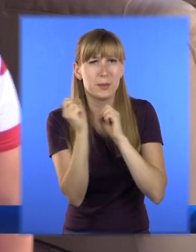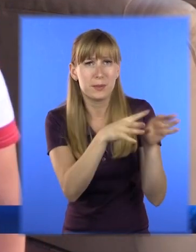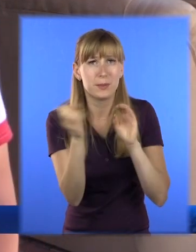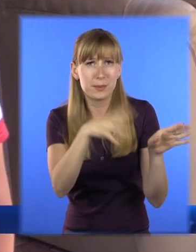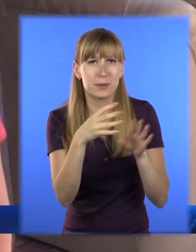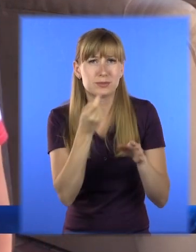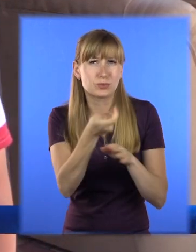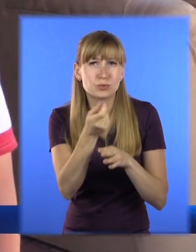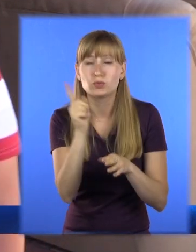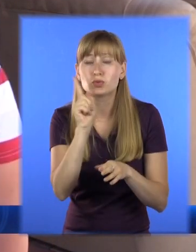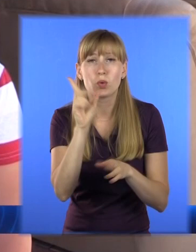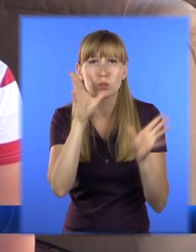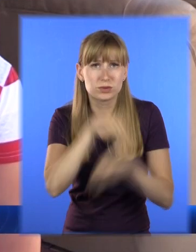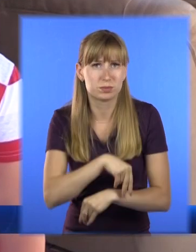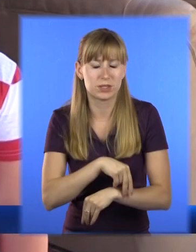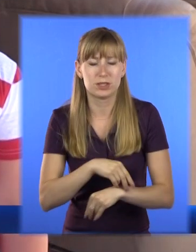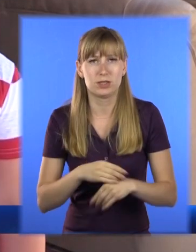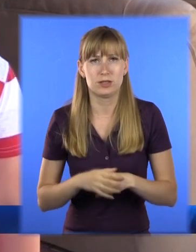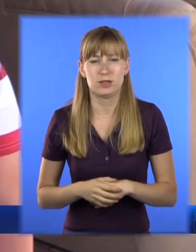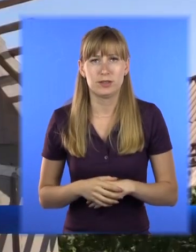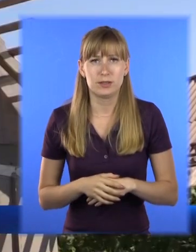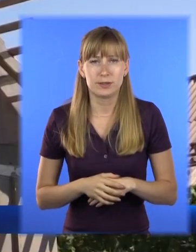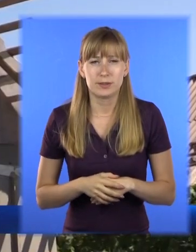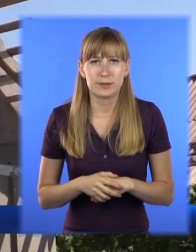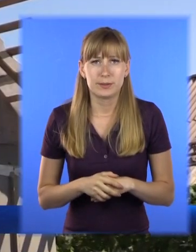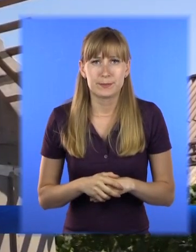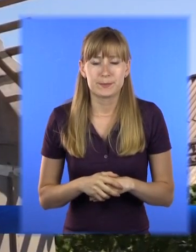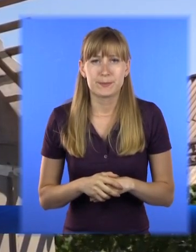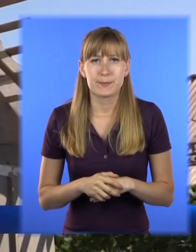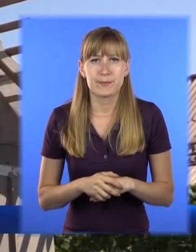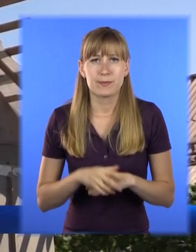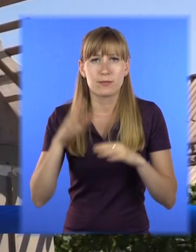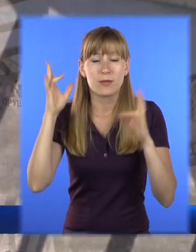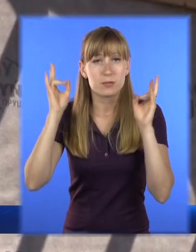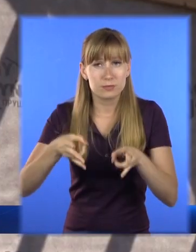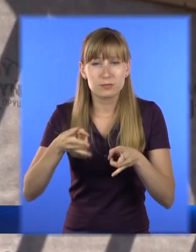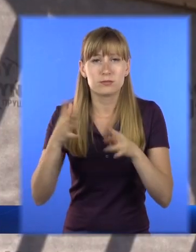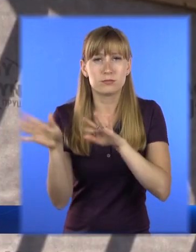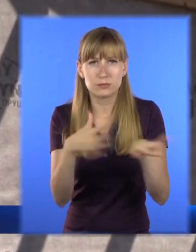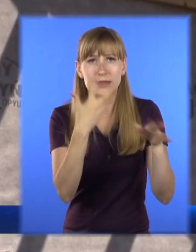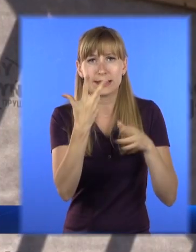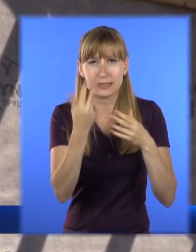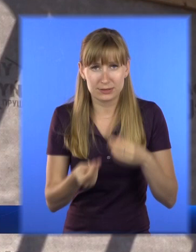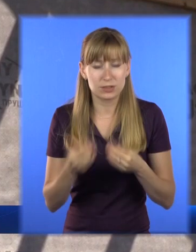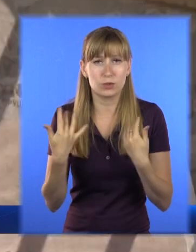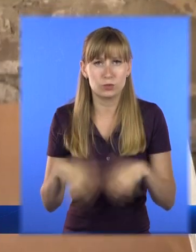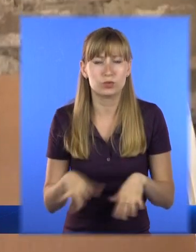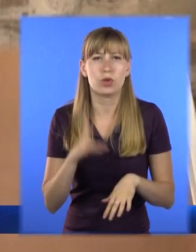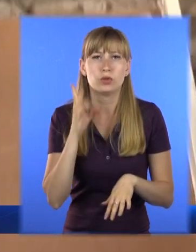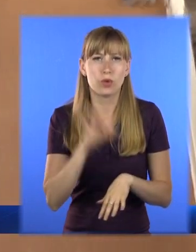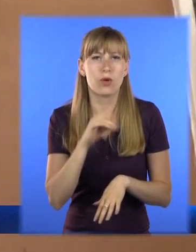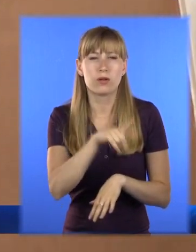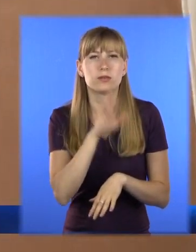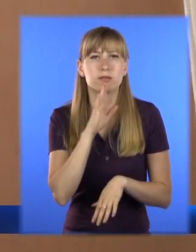от бачите, сам сушиться до сих пор. Після стихійного лиха минуло вже 3 дні, та господарка